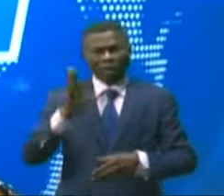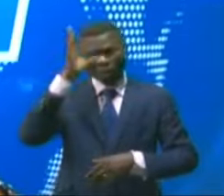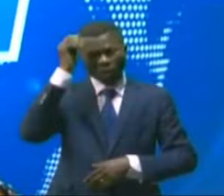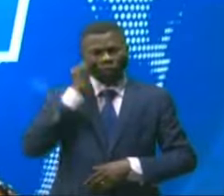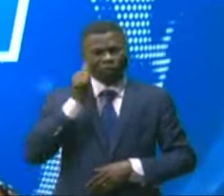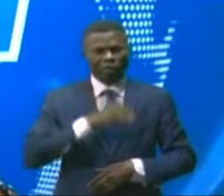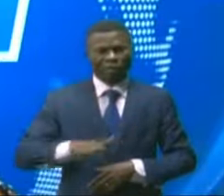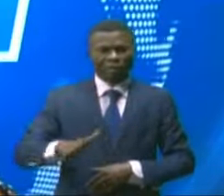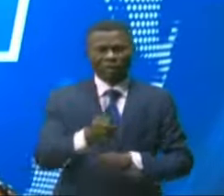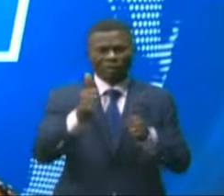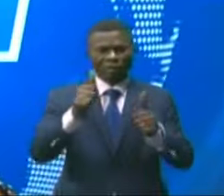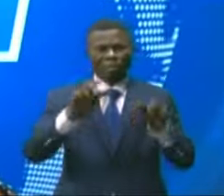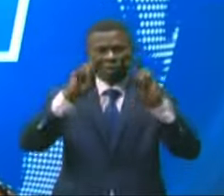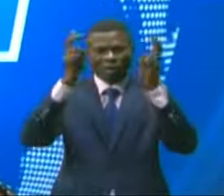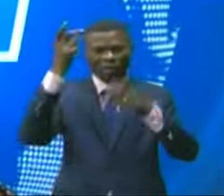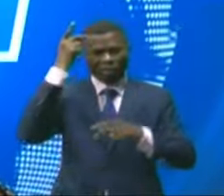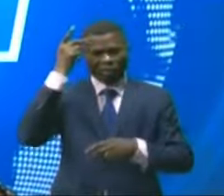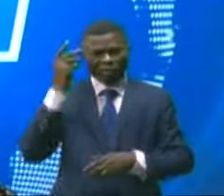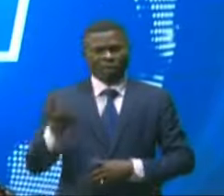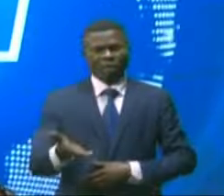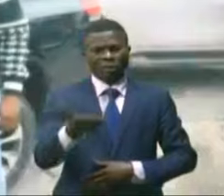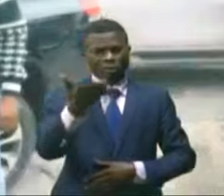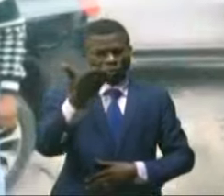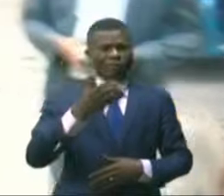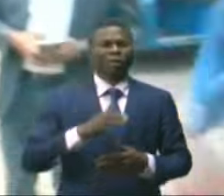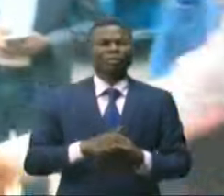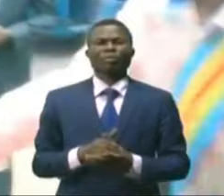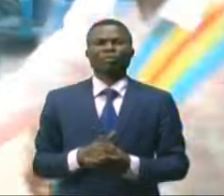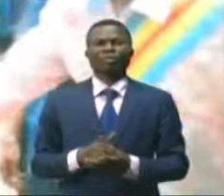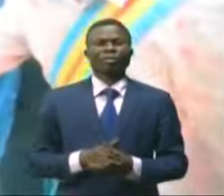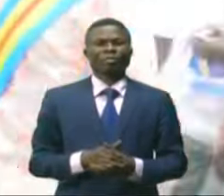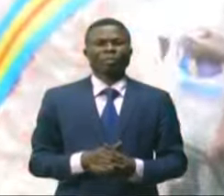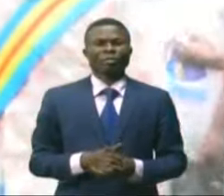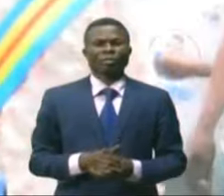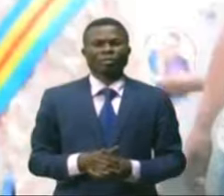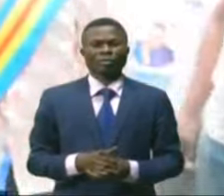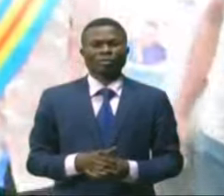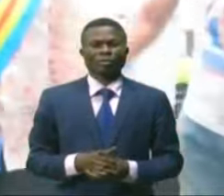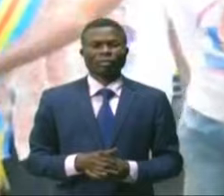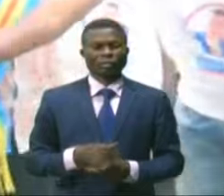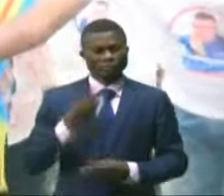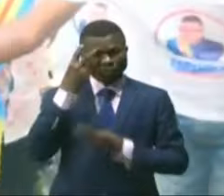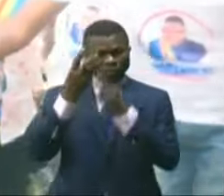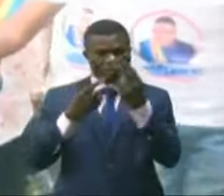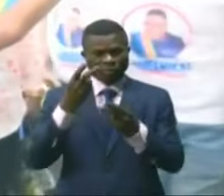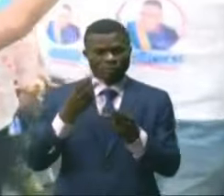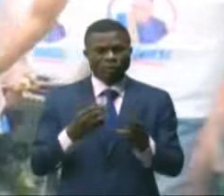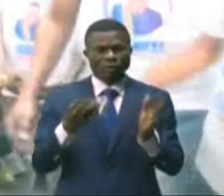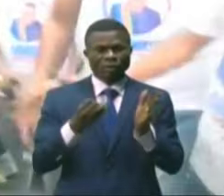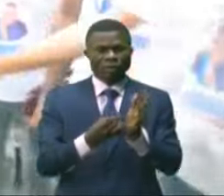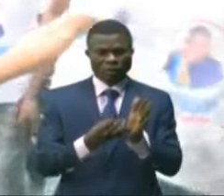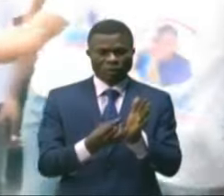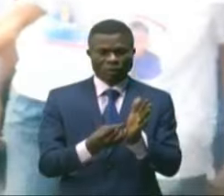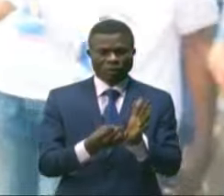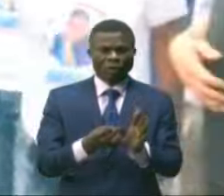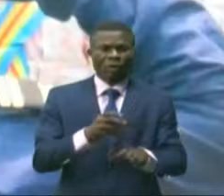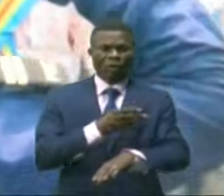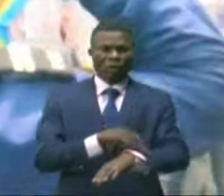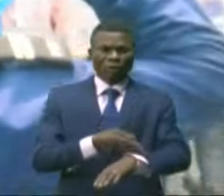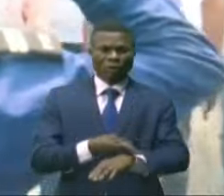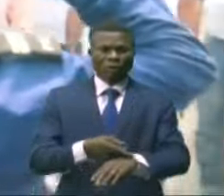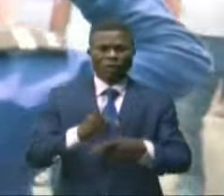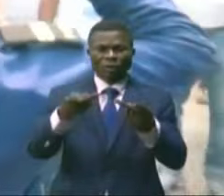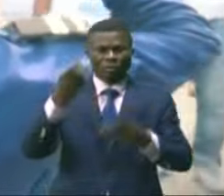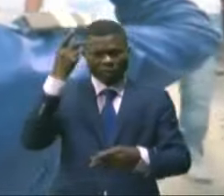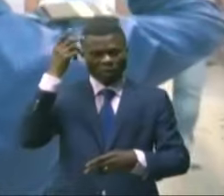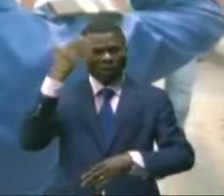Kinoises et Kinois. Suivez cela en images et commentaires. C'est une descente de 6 heures dans plusieurs sites de la capitale où doivent